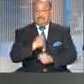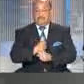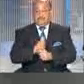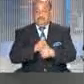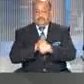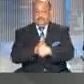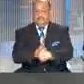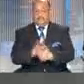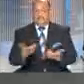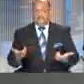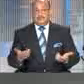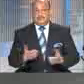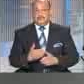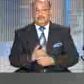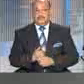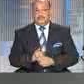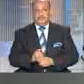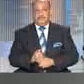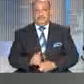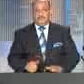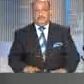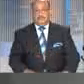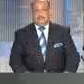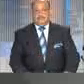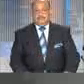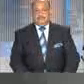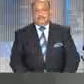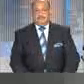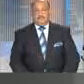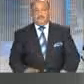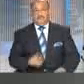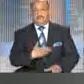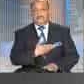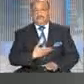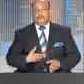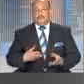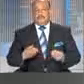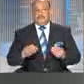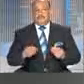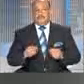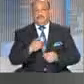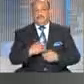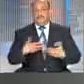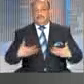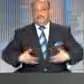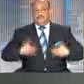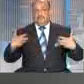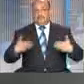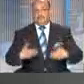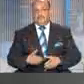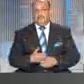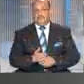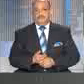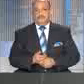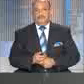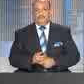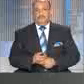إلى طلبنا. وتبقى بلادنا في حاجة إلى الأمن للحد من الإجرام والتصدي لظاهرة الإرهاب.